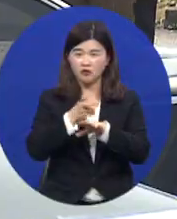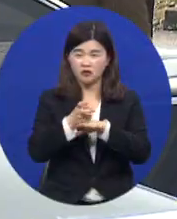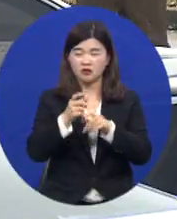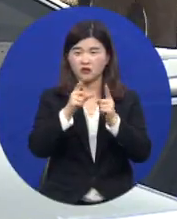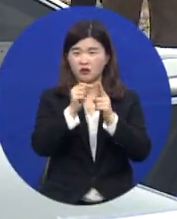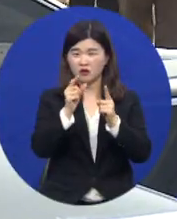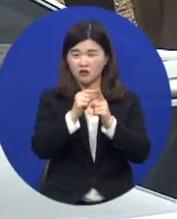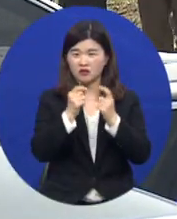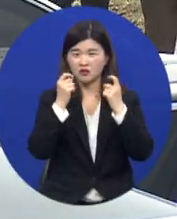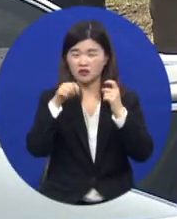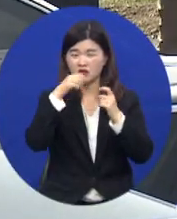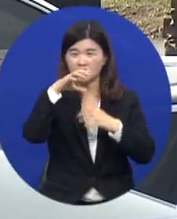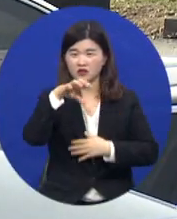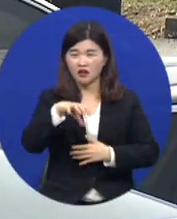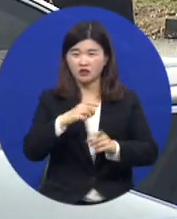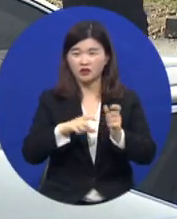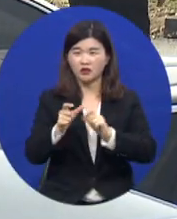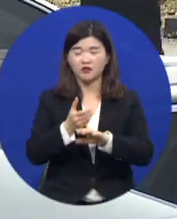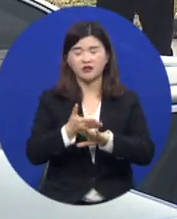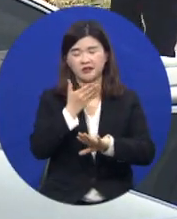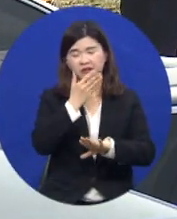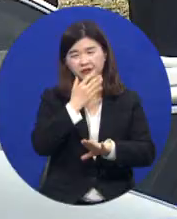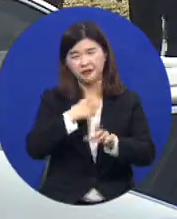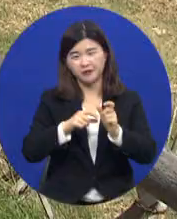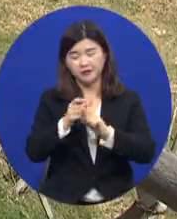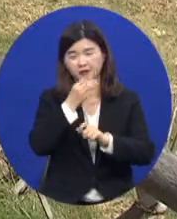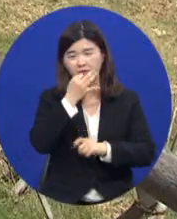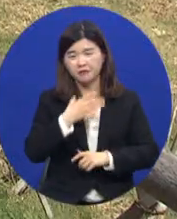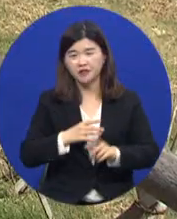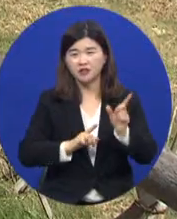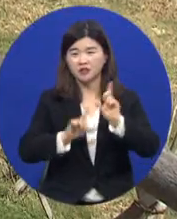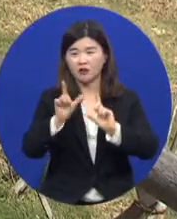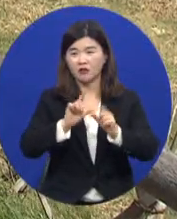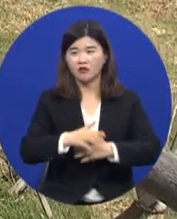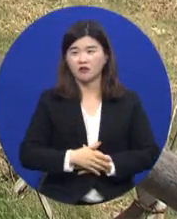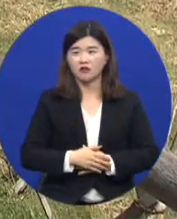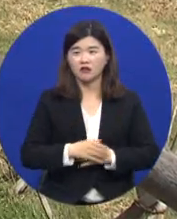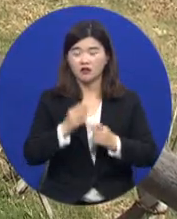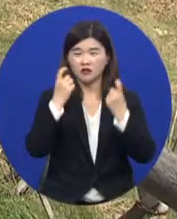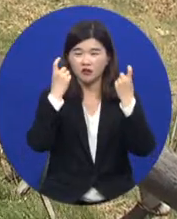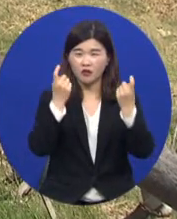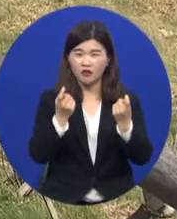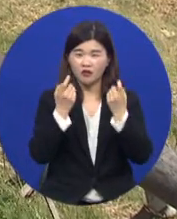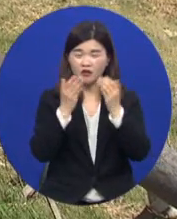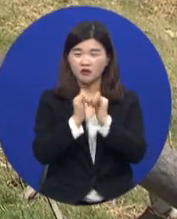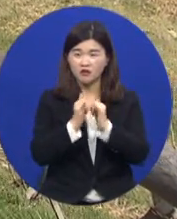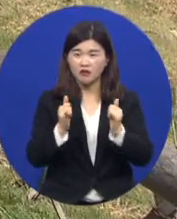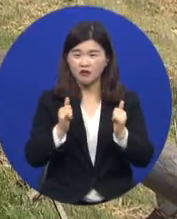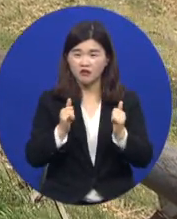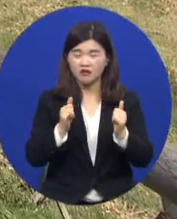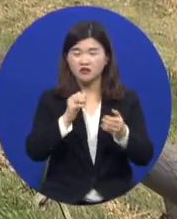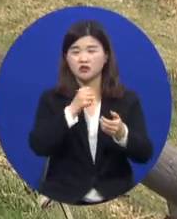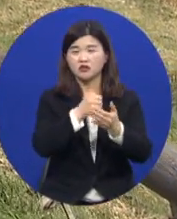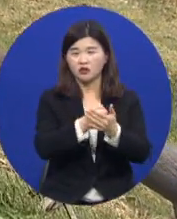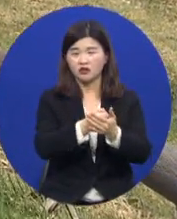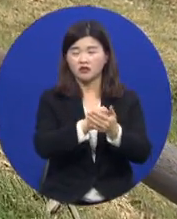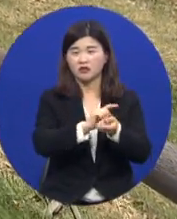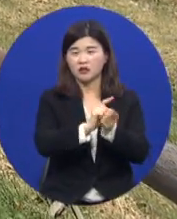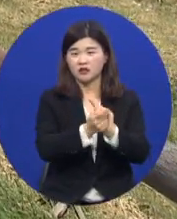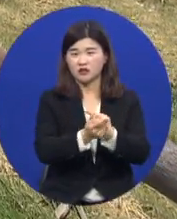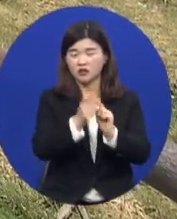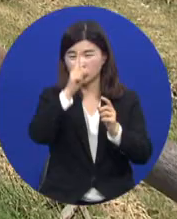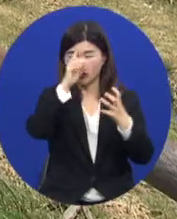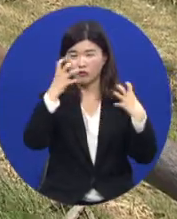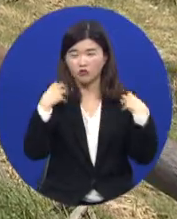가이드, 식당 등은 더 이상 버티기 힘든 상황. 아예 여행업을 영업 제한 업종으로 지정하는 대신에